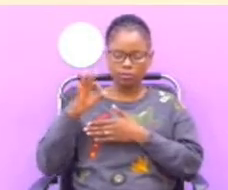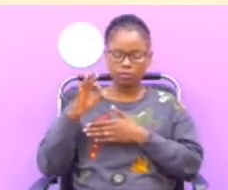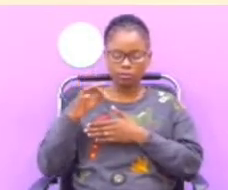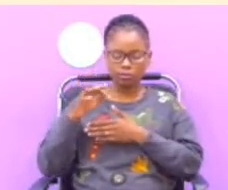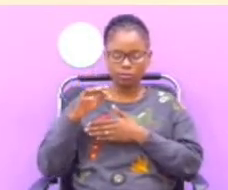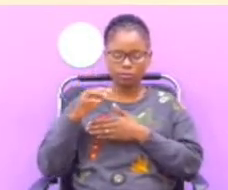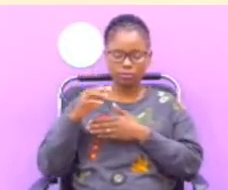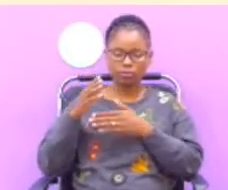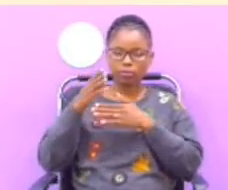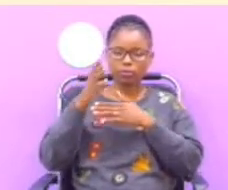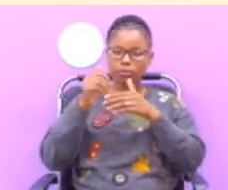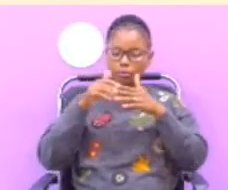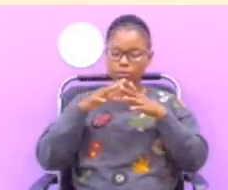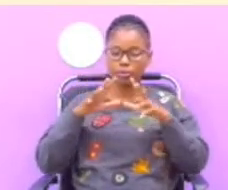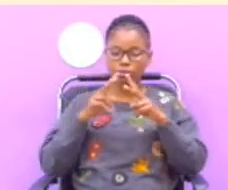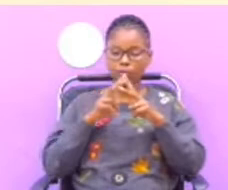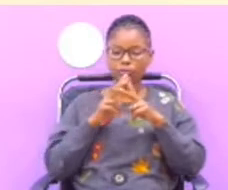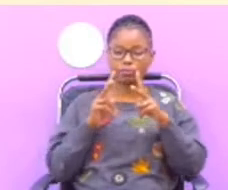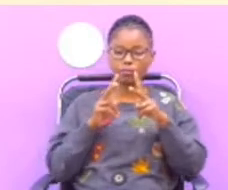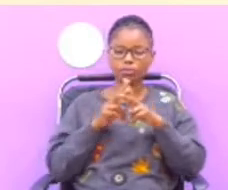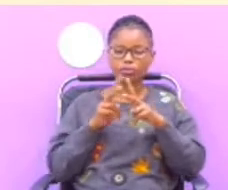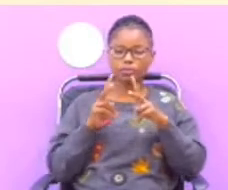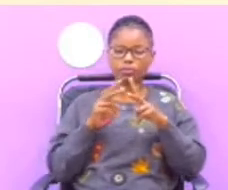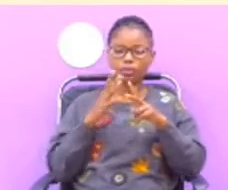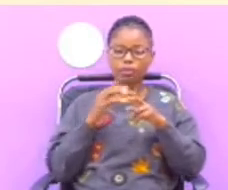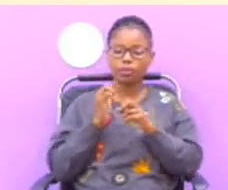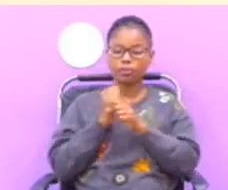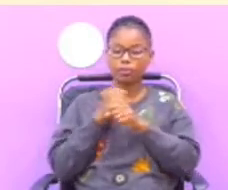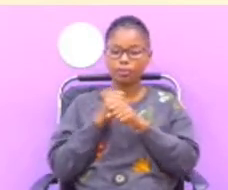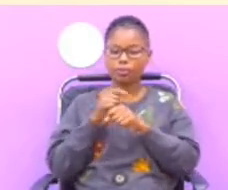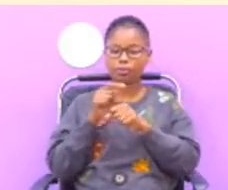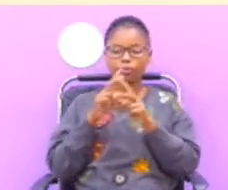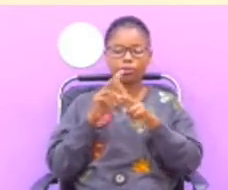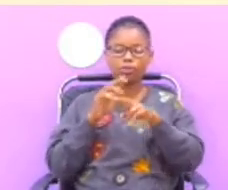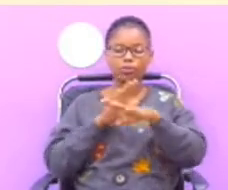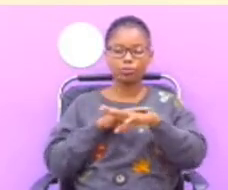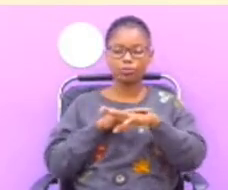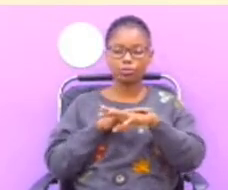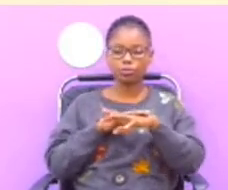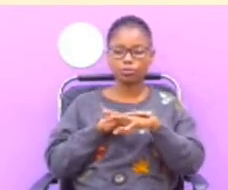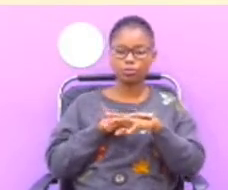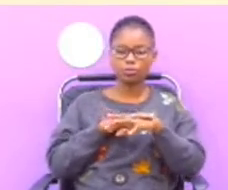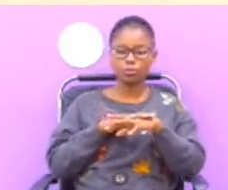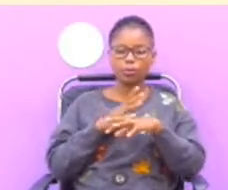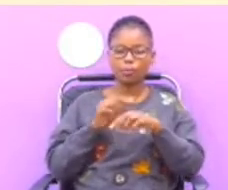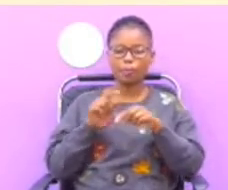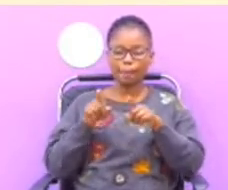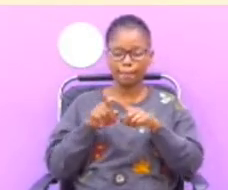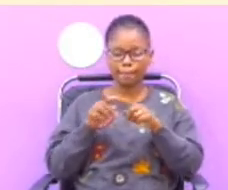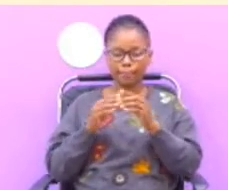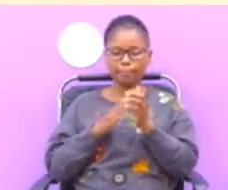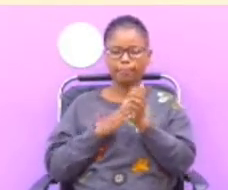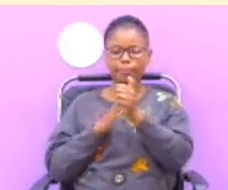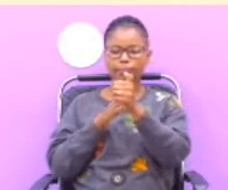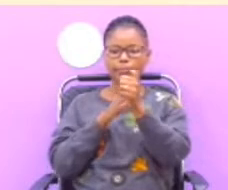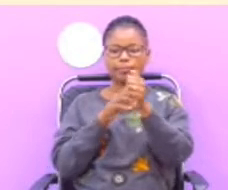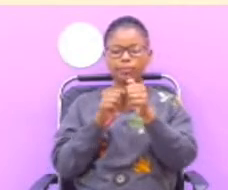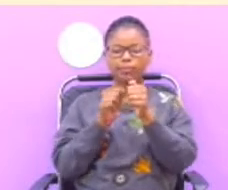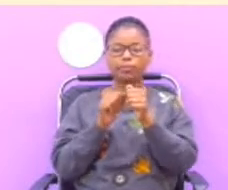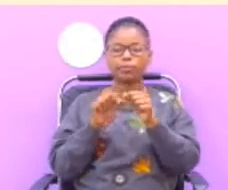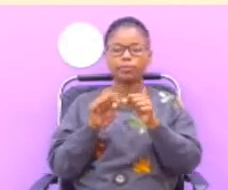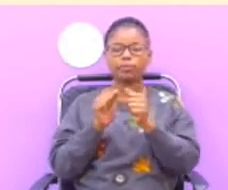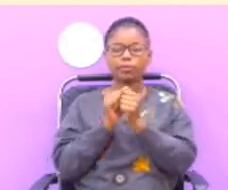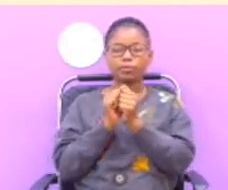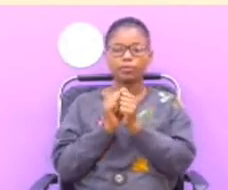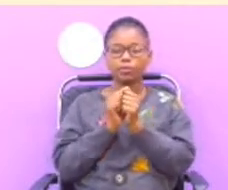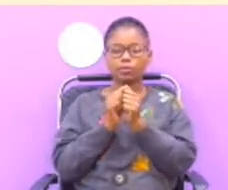witũ aromũrathima mũno na Ngai witũ aromwĩka maũndũ mega na Ngai witũ arotwarana hamwe na inyuĩ na thayũ wa